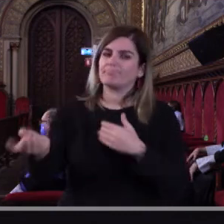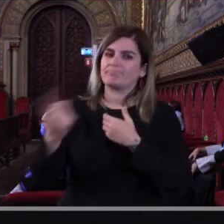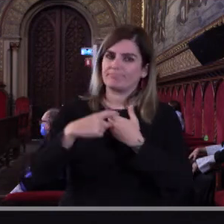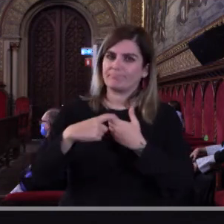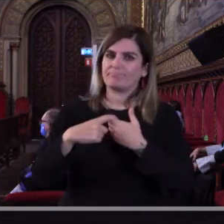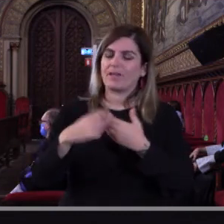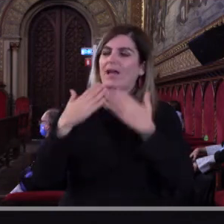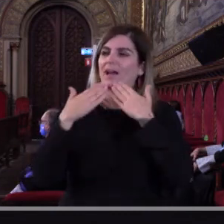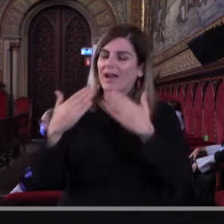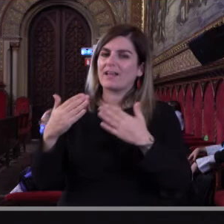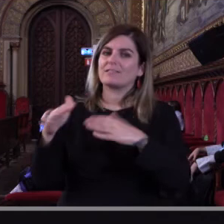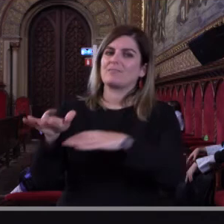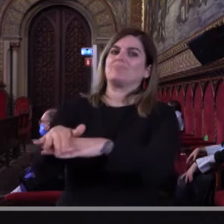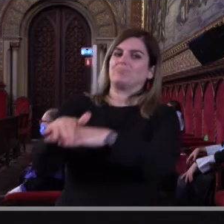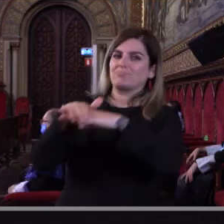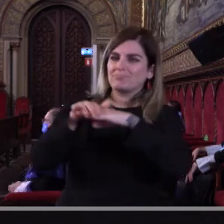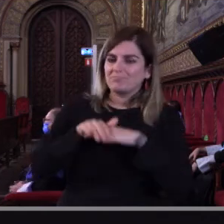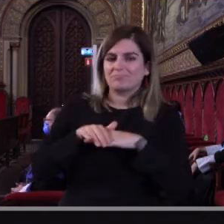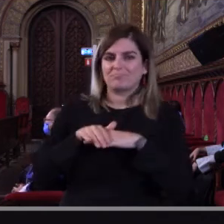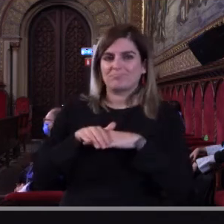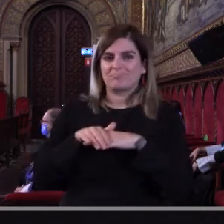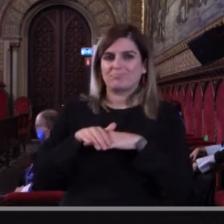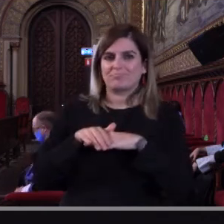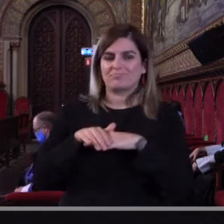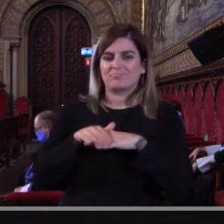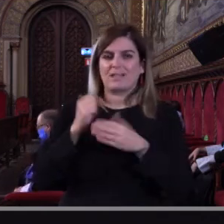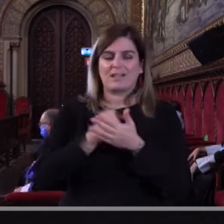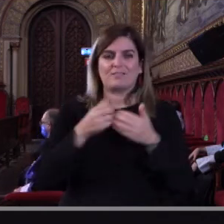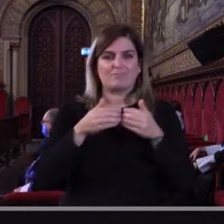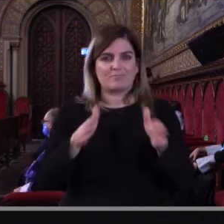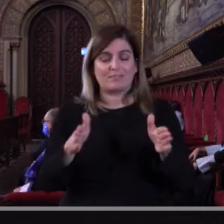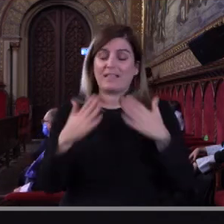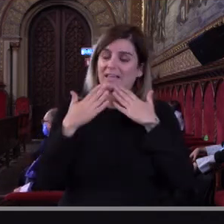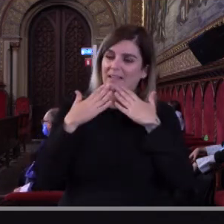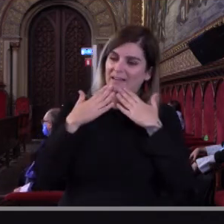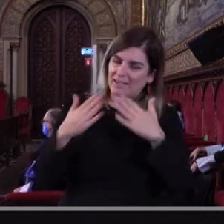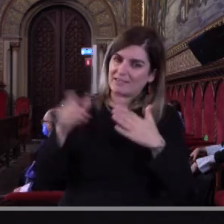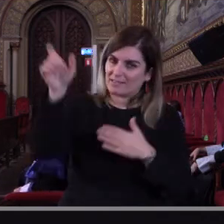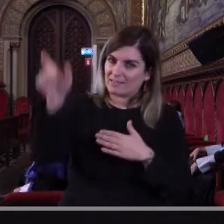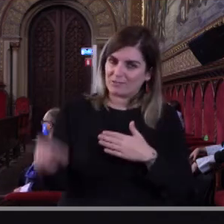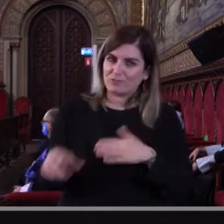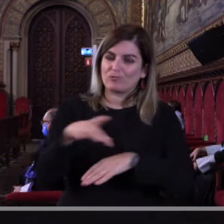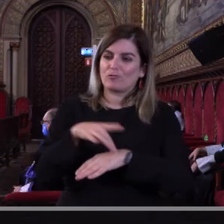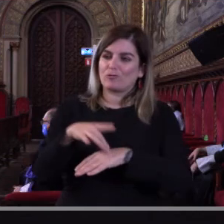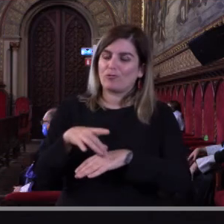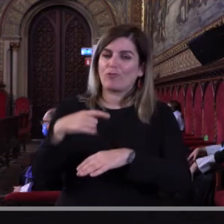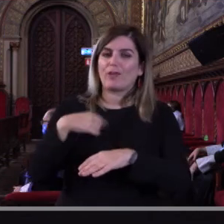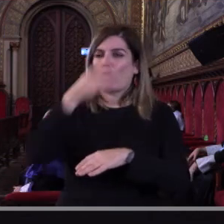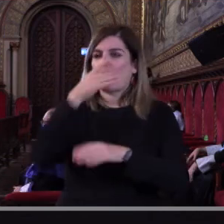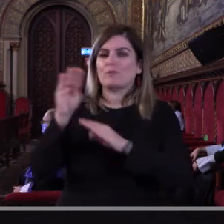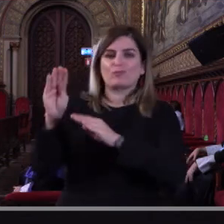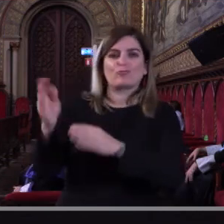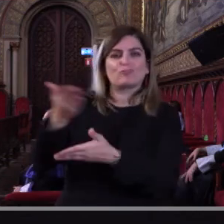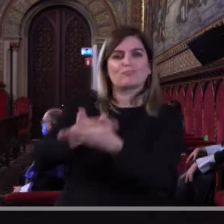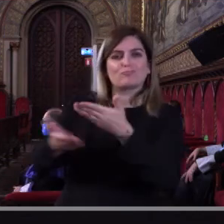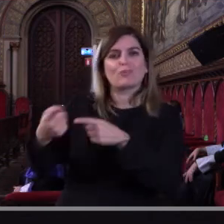nosaltres, per haver acceptat la nostra invitació i impartir aquesta lliçó inaugural, per compartir amb nosaltres els teus coneixements d'una